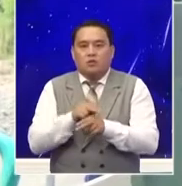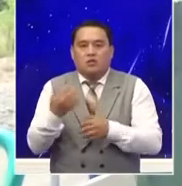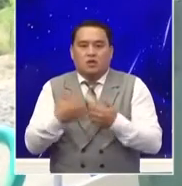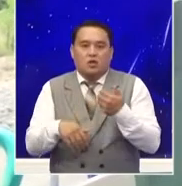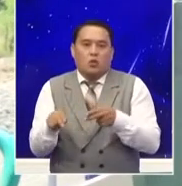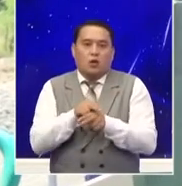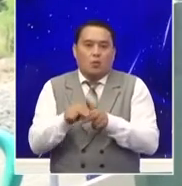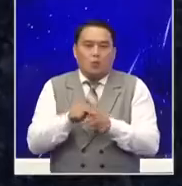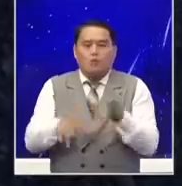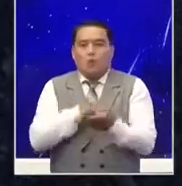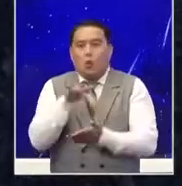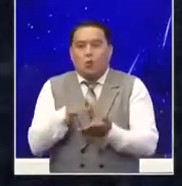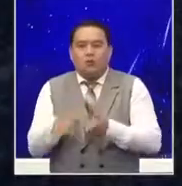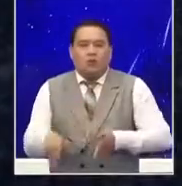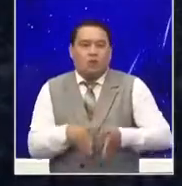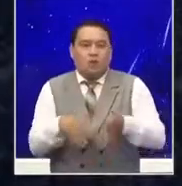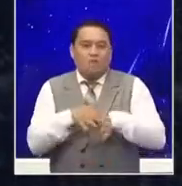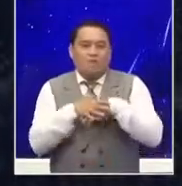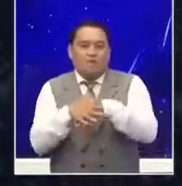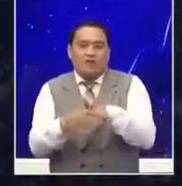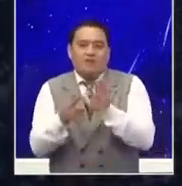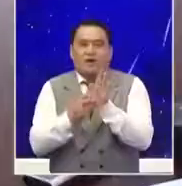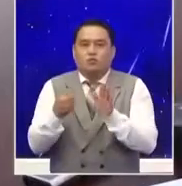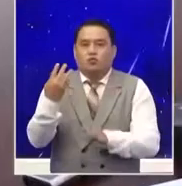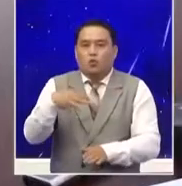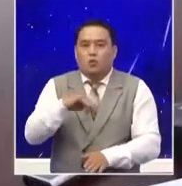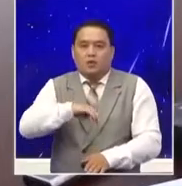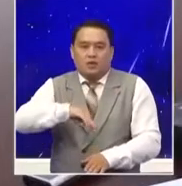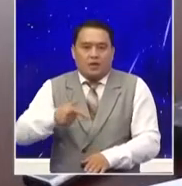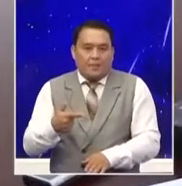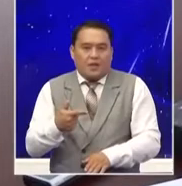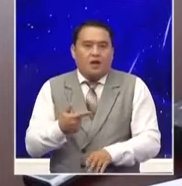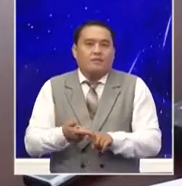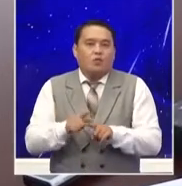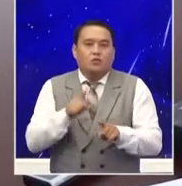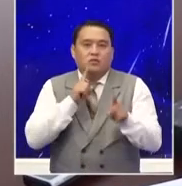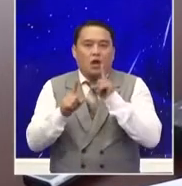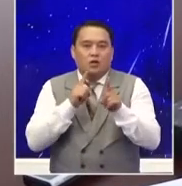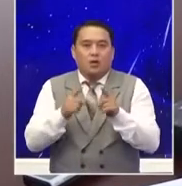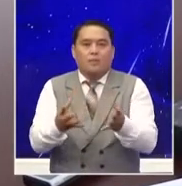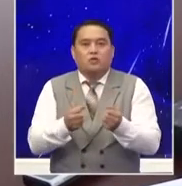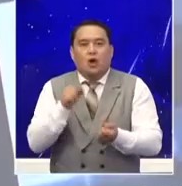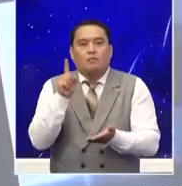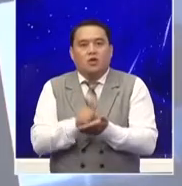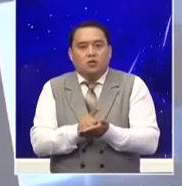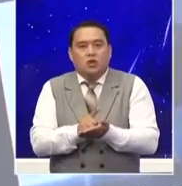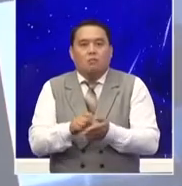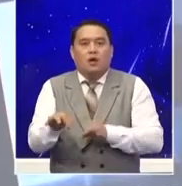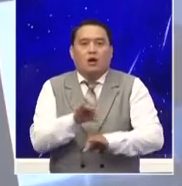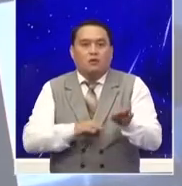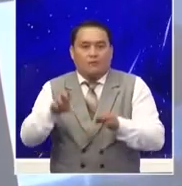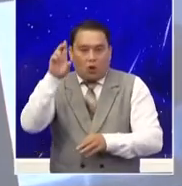среднему ремонту внутригородских дорог выделено свыше 840 миллионов тенге. В ходе сессии также приняты обязательства по